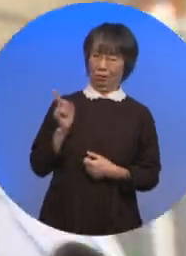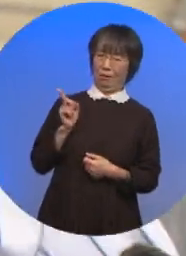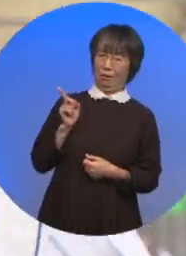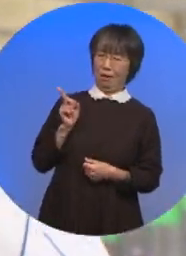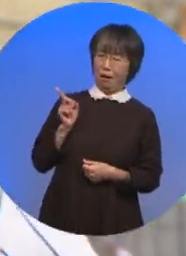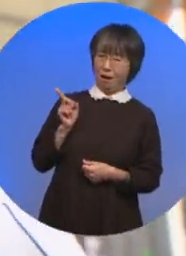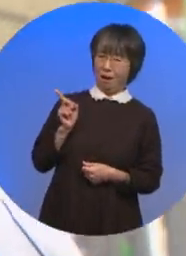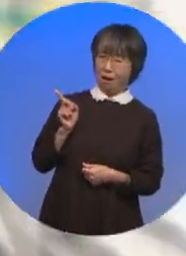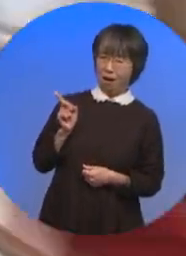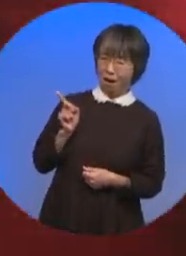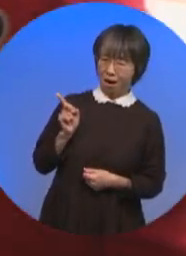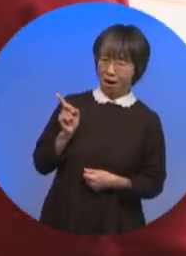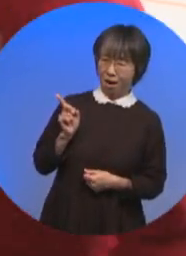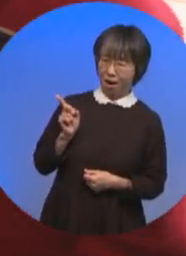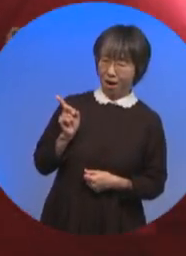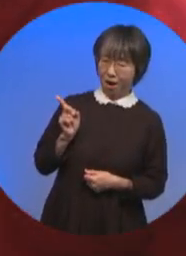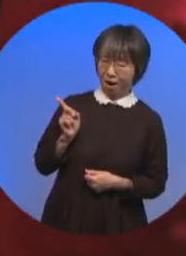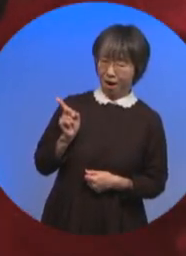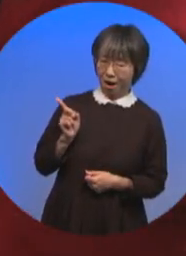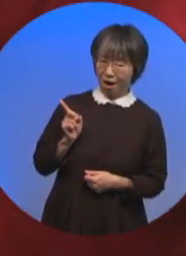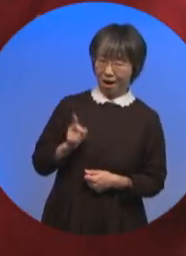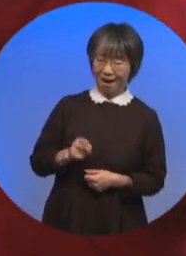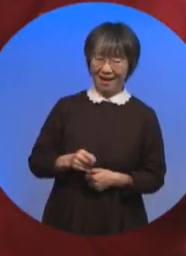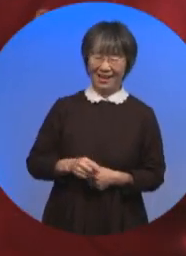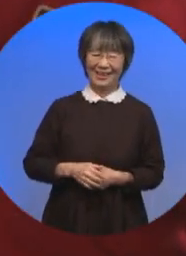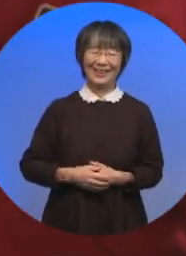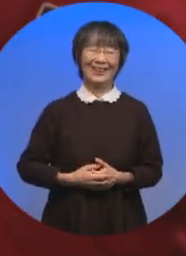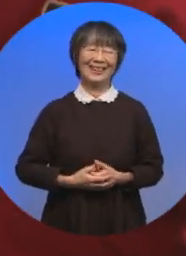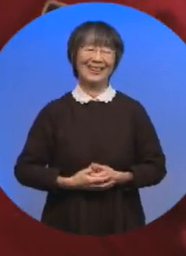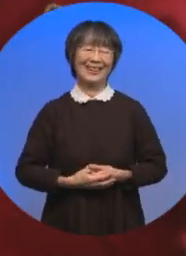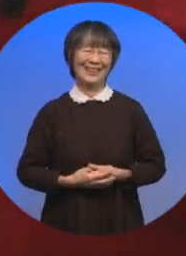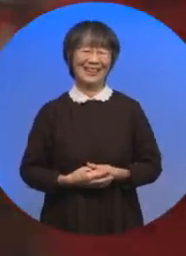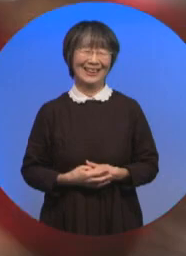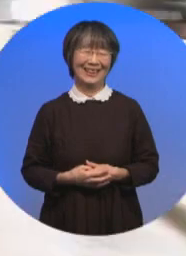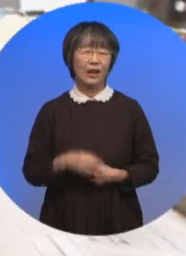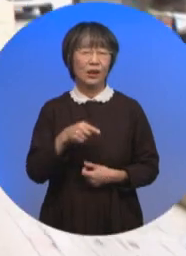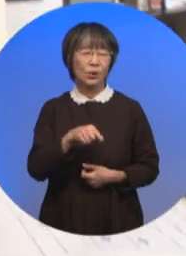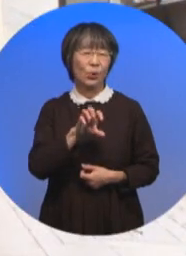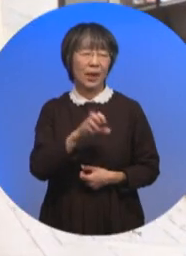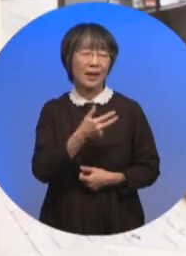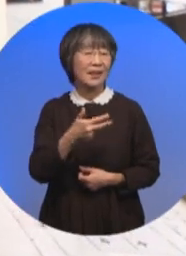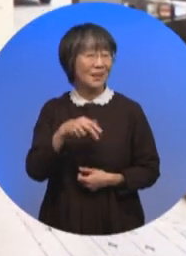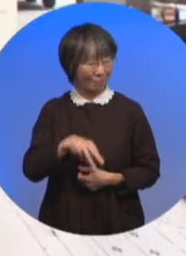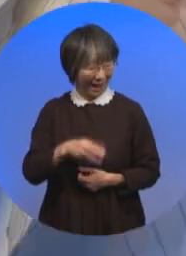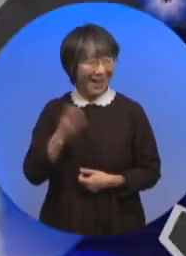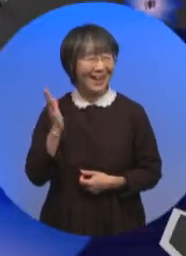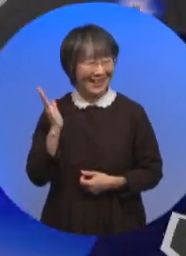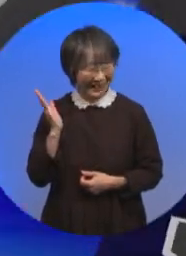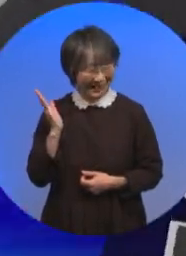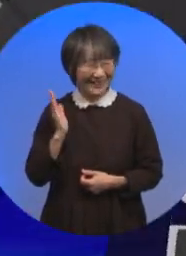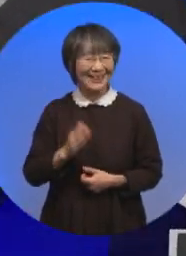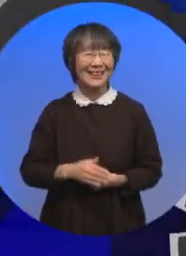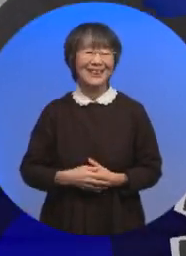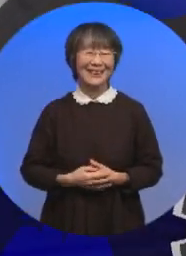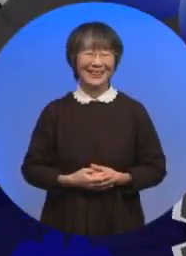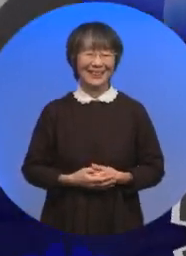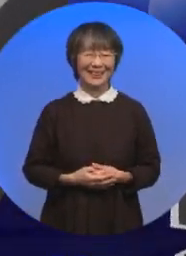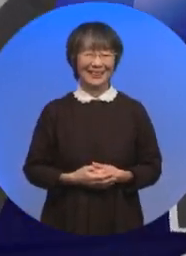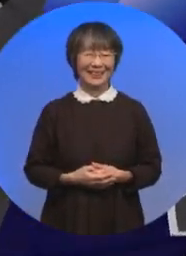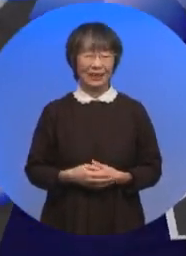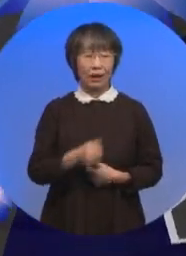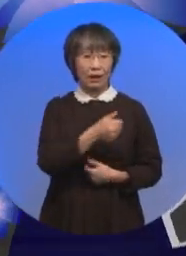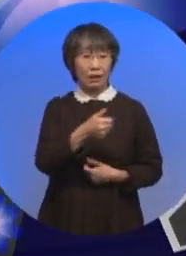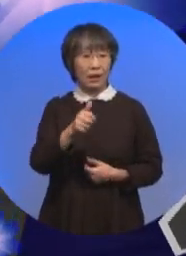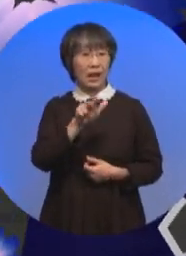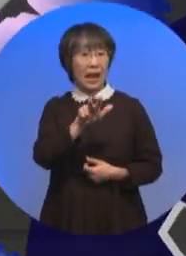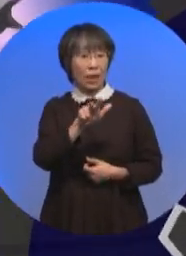お前松竹芸能の末島隊員やないか、お前。 ほんまに誰やったら。 どうも末島隊員です。 いや、誰やねほんまに。 ダルビッシュのモノマネでダ